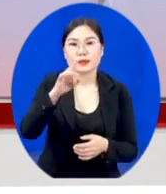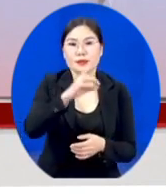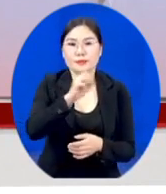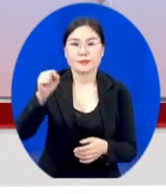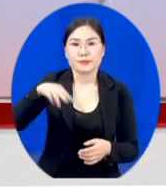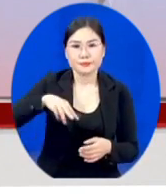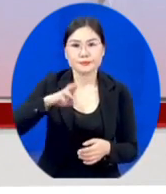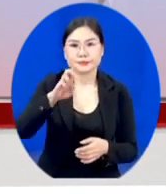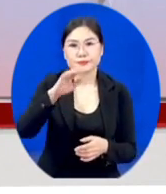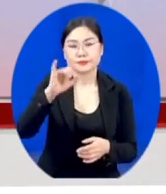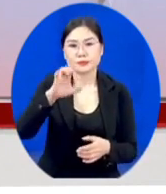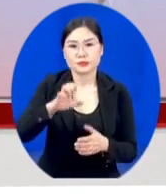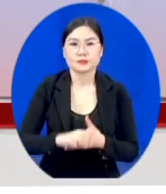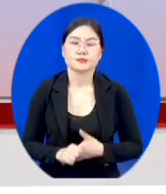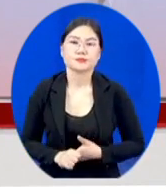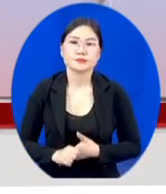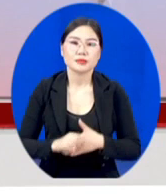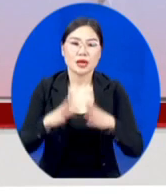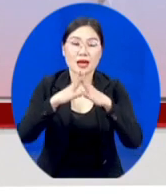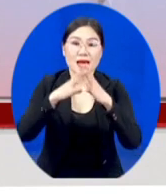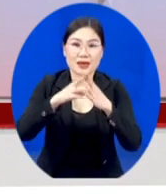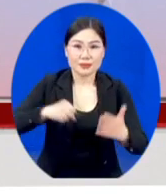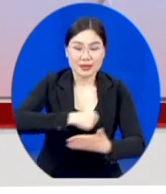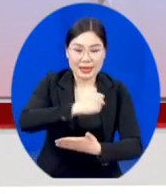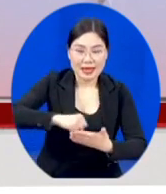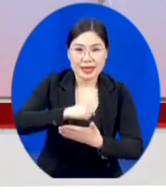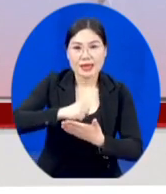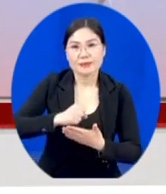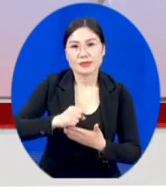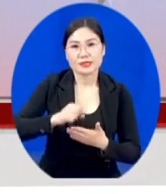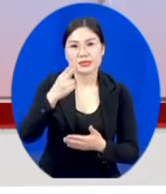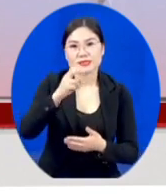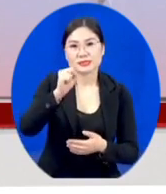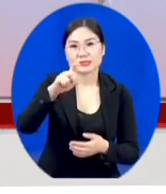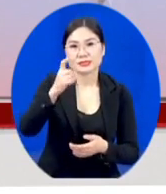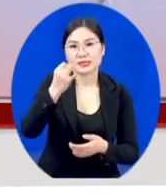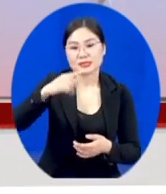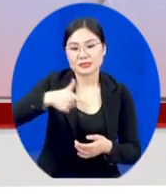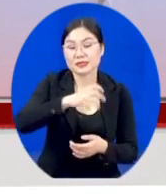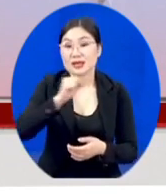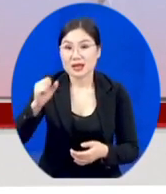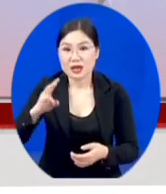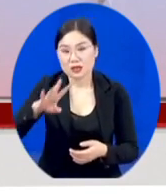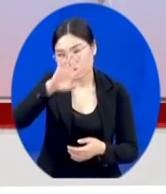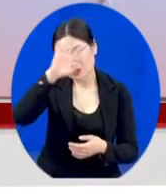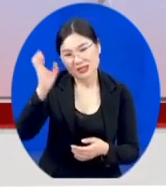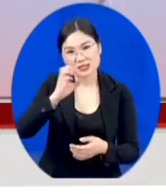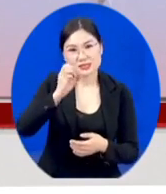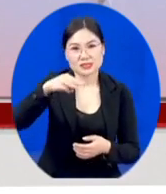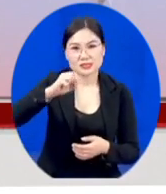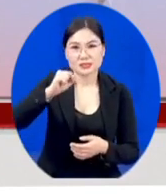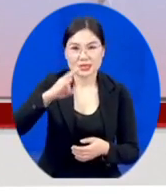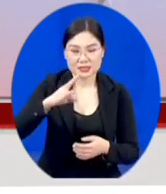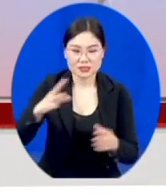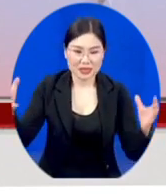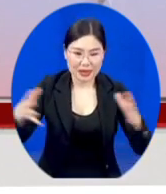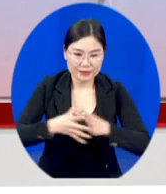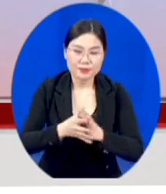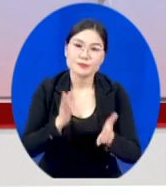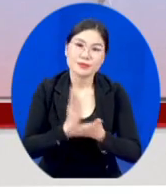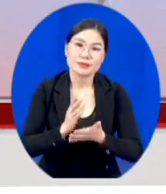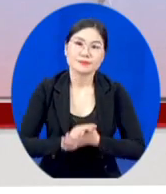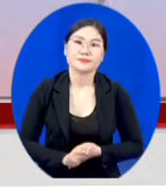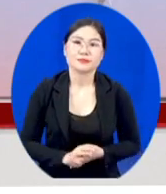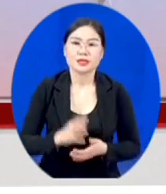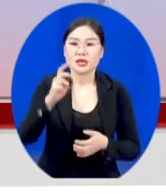бус хүчтэй байхын тулд 10 аймгийн цахилгаан болон дулааны станцыг хүчдэгээр шийдэд байна. Бүтээн байгуулалтын ажил